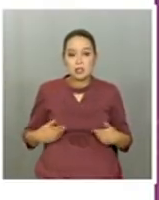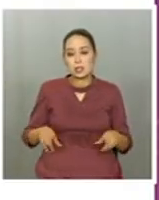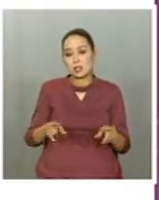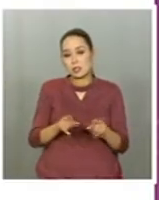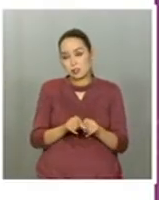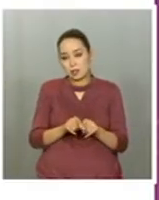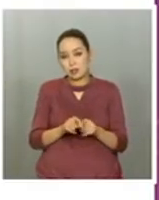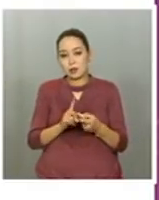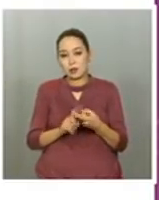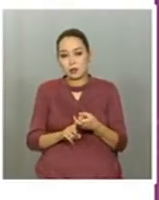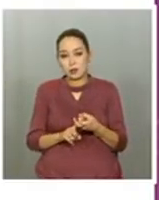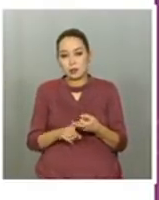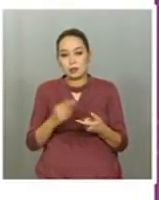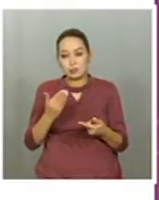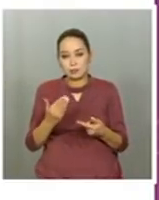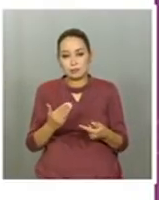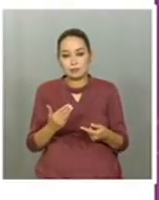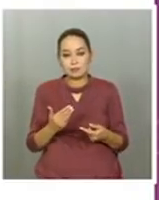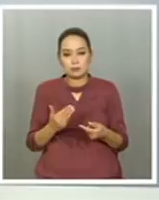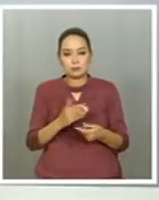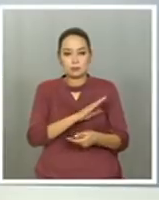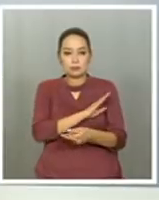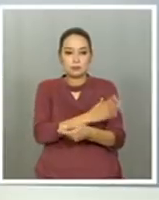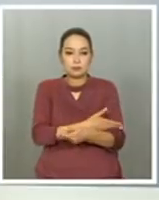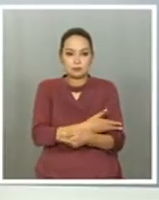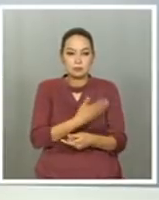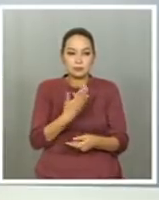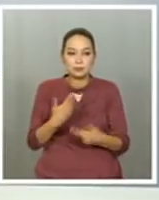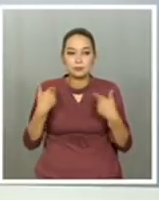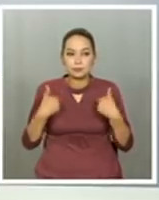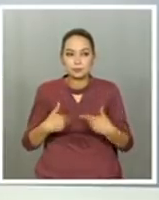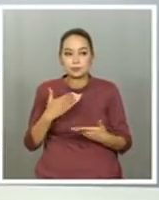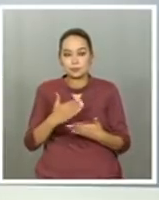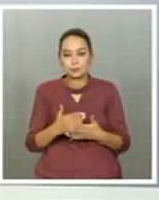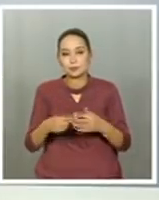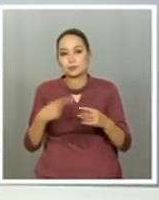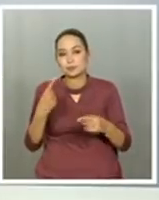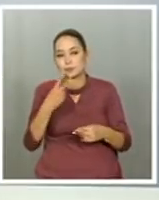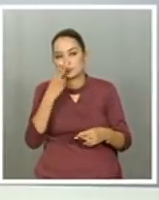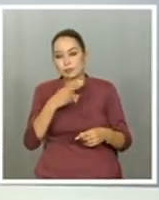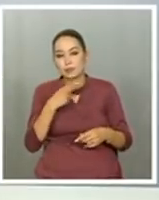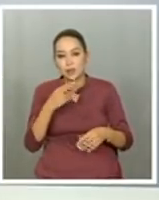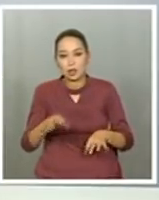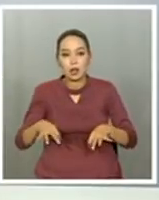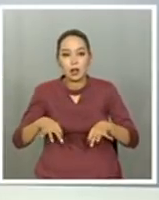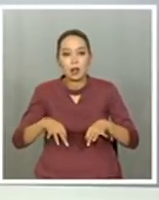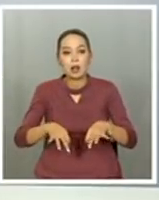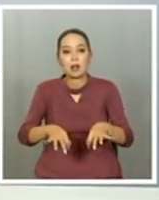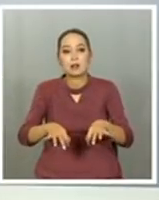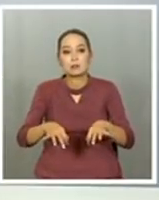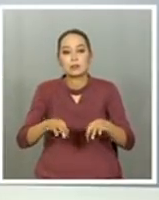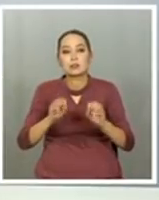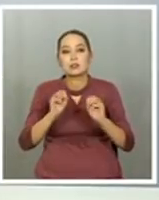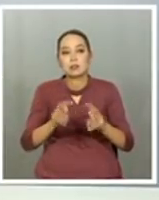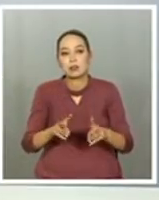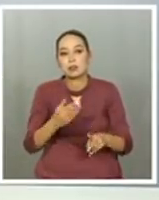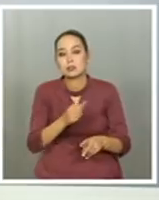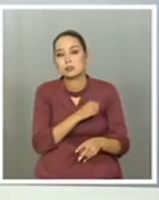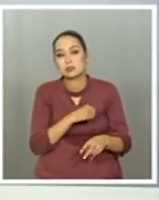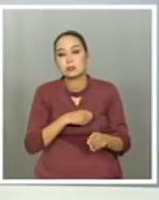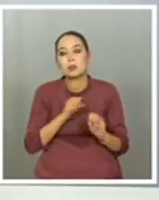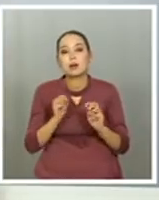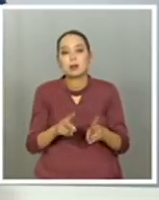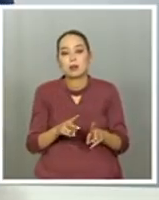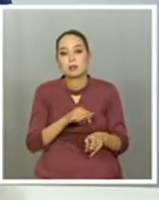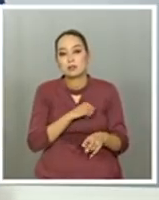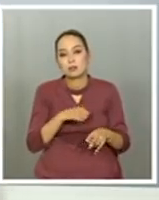біз тұйық жүйе ретінде қарастыра аламыз. Келесі суреттен біз арбашалардың әрекеттесуін, яғни өзара әрекеттесуін